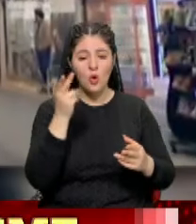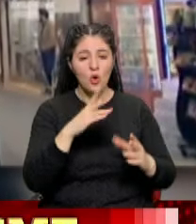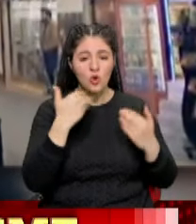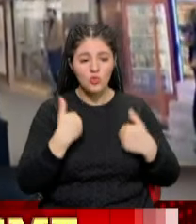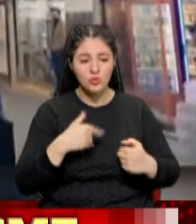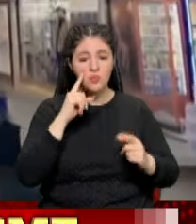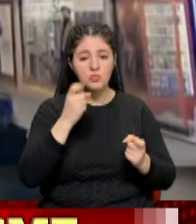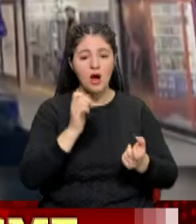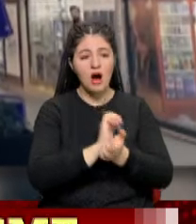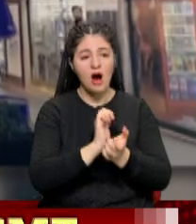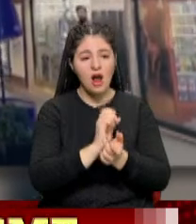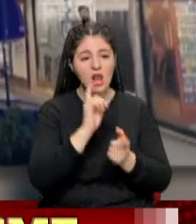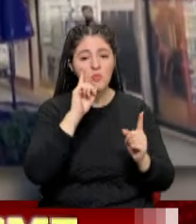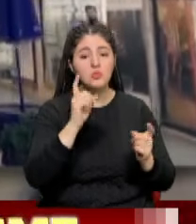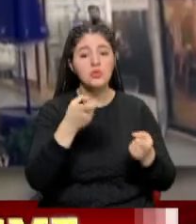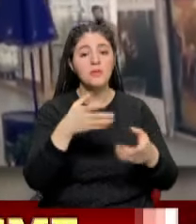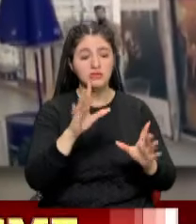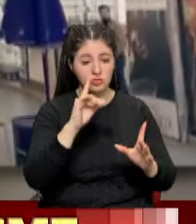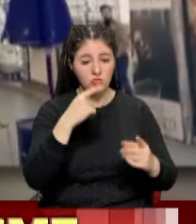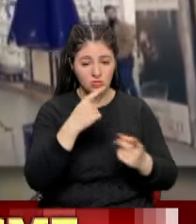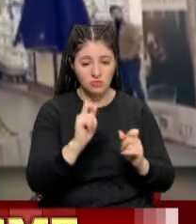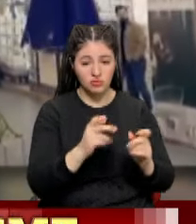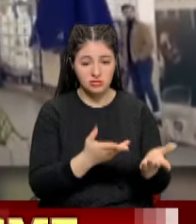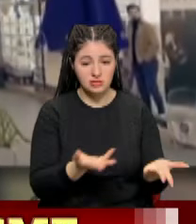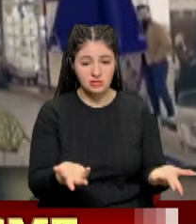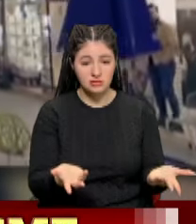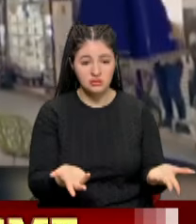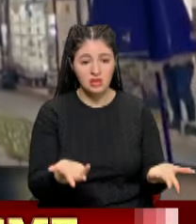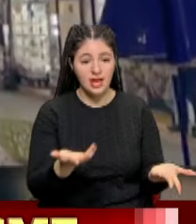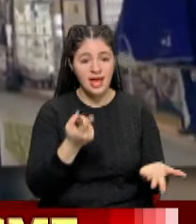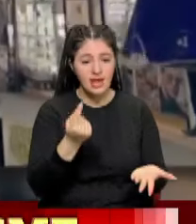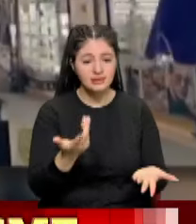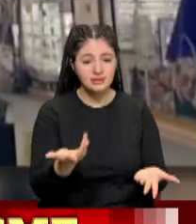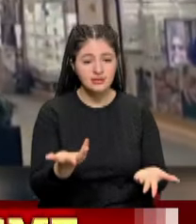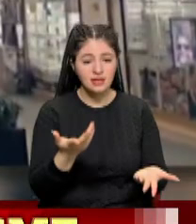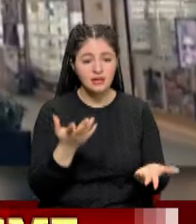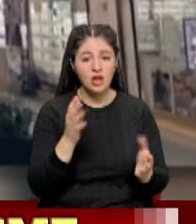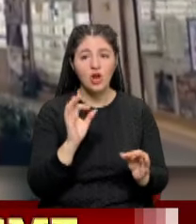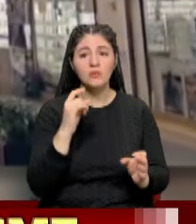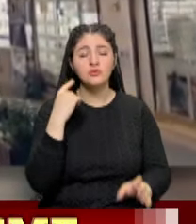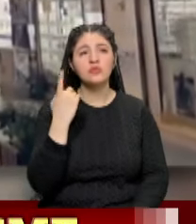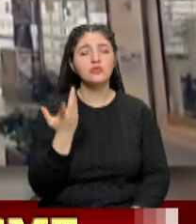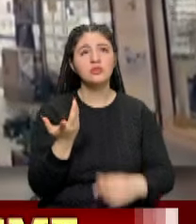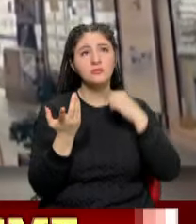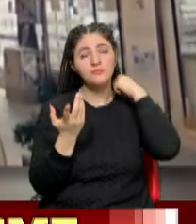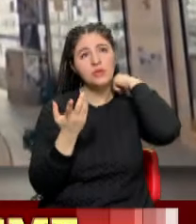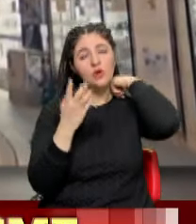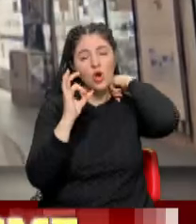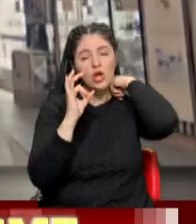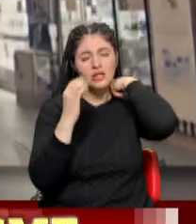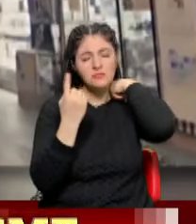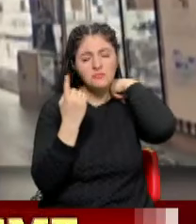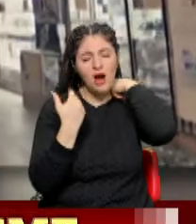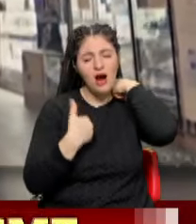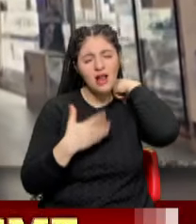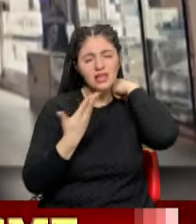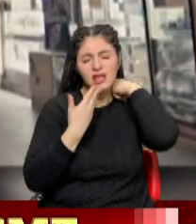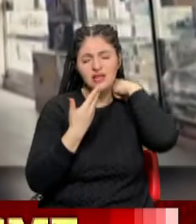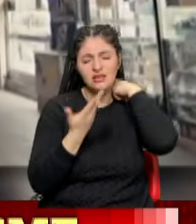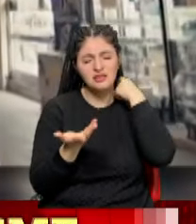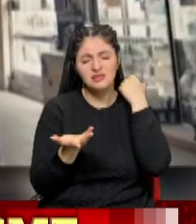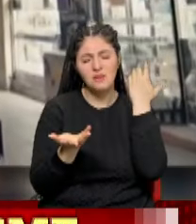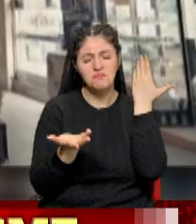ölülerinizi mi, ailelerinizi mi konuşacaksınız? Ya da en azından ya öyle bir şey düşünün ki, öyle bir çaresizlik ki nasıl